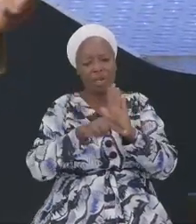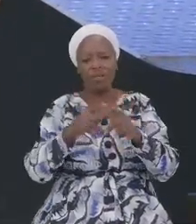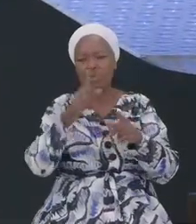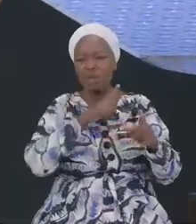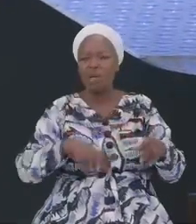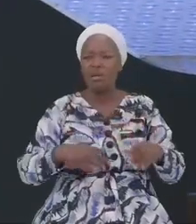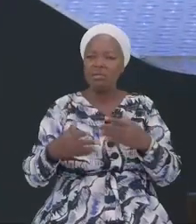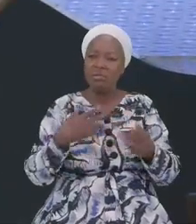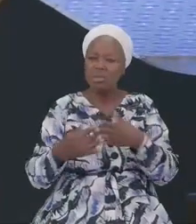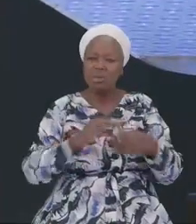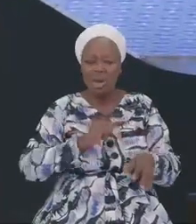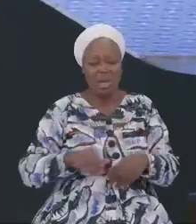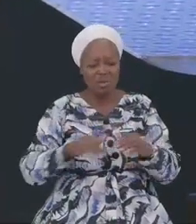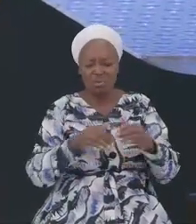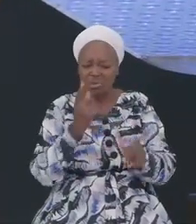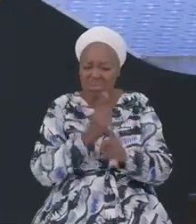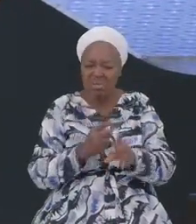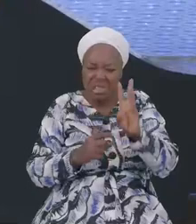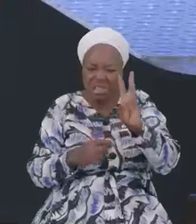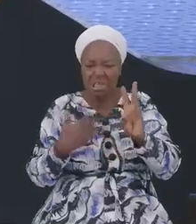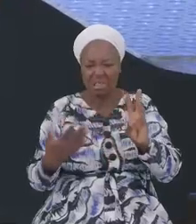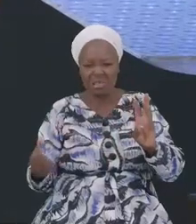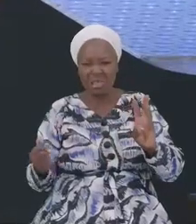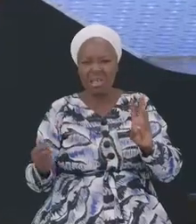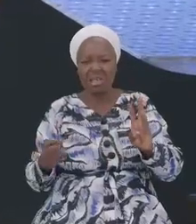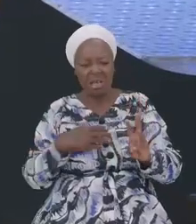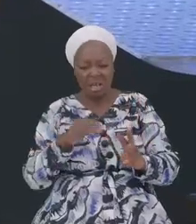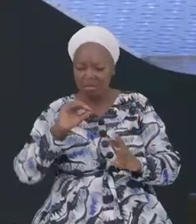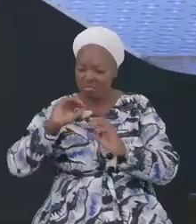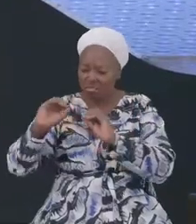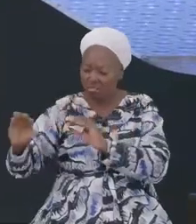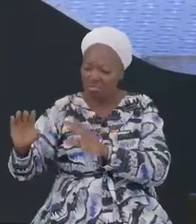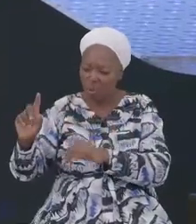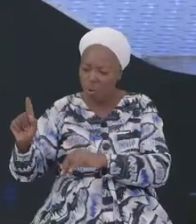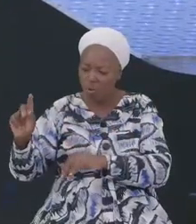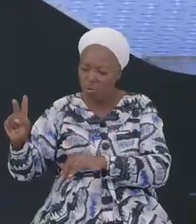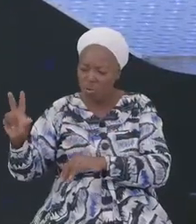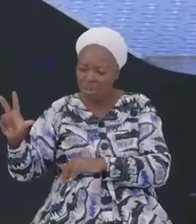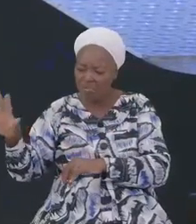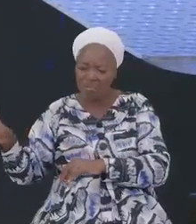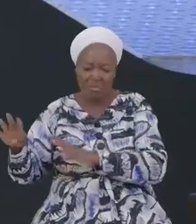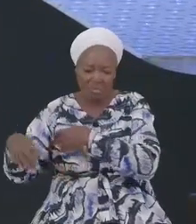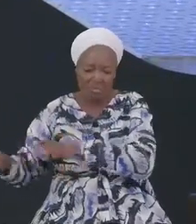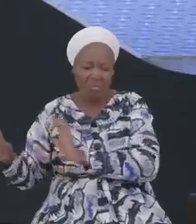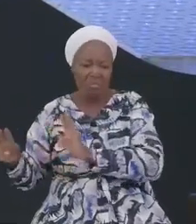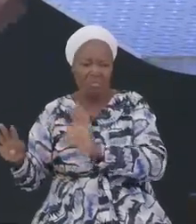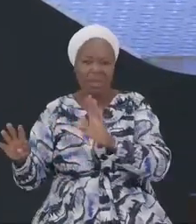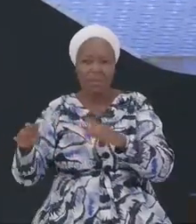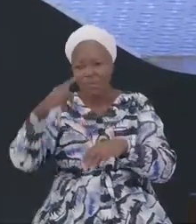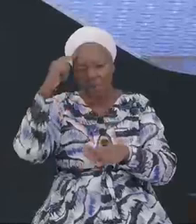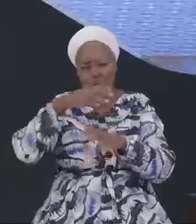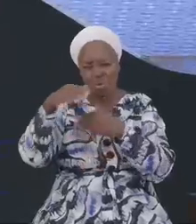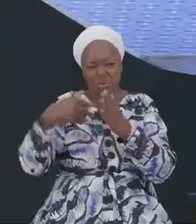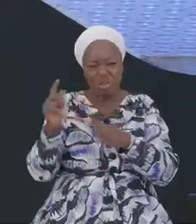oui, 6 choses, je laisse tomber 1, 2, 3, 4. Parce que la plupart de ces choses